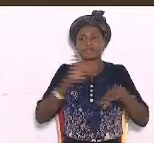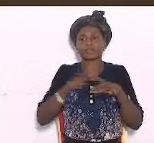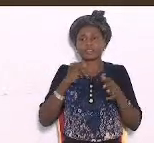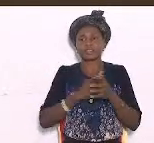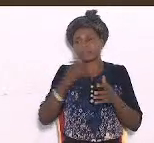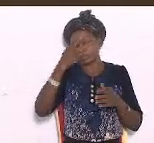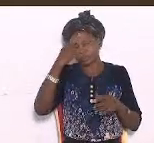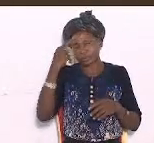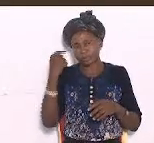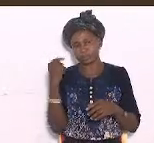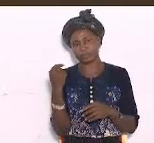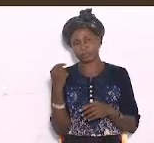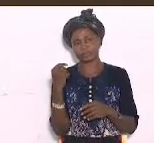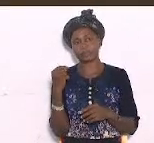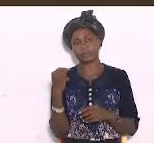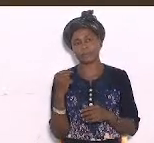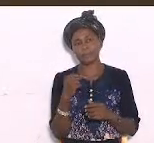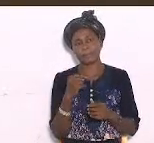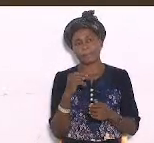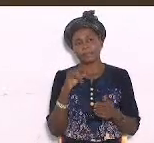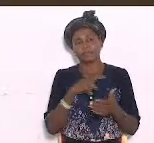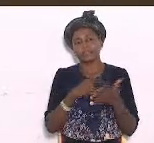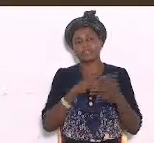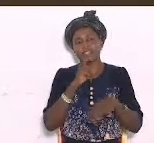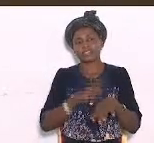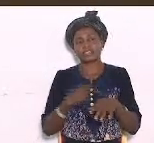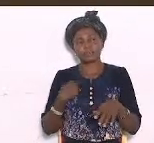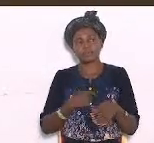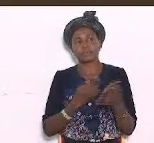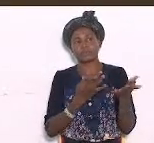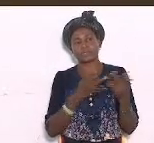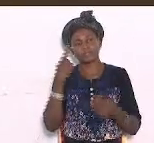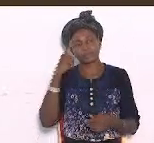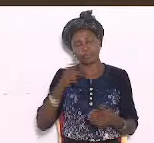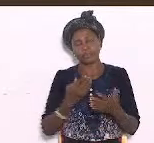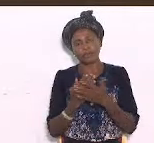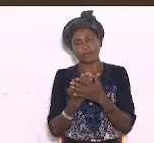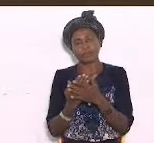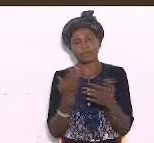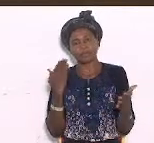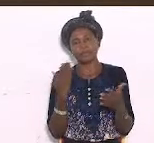c'est moment de crier cela parce que c'est le moment que nous